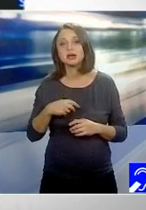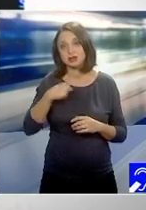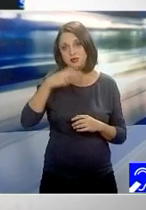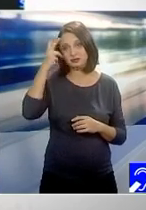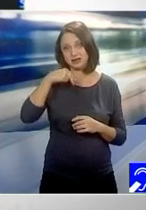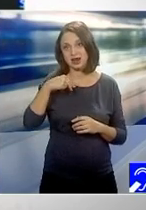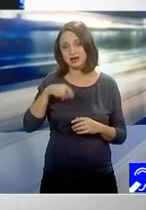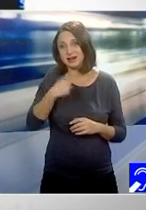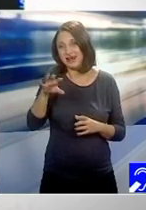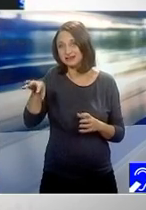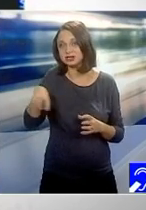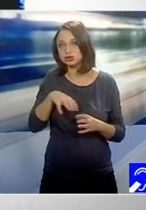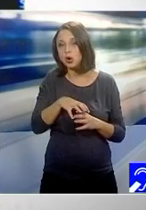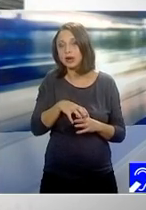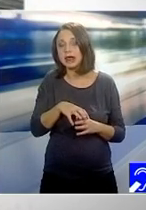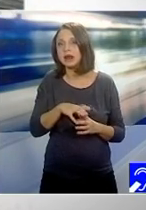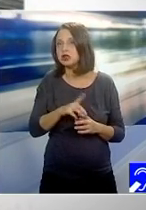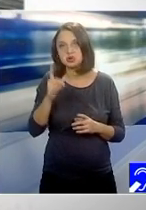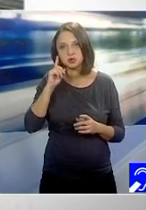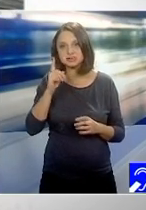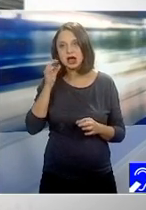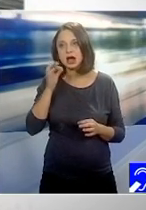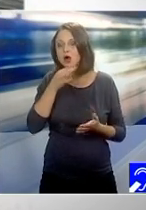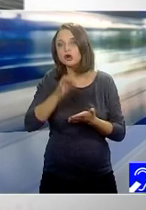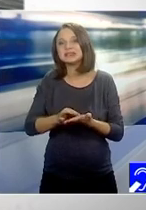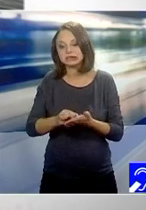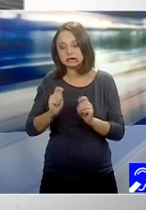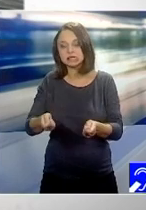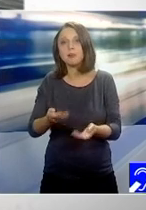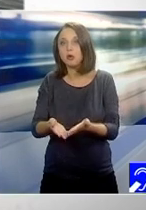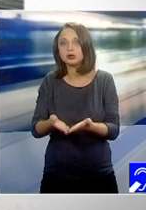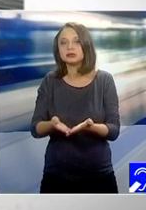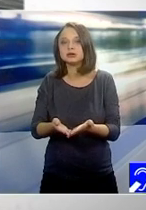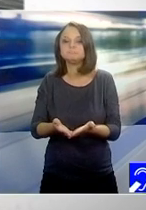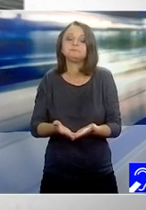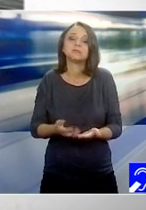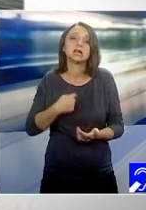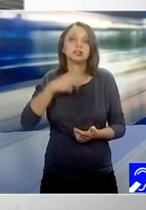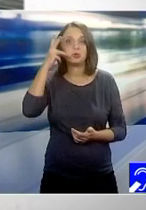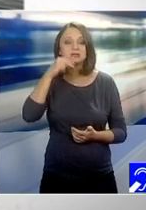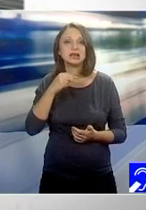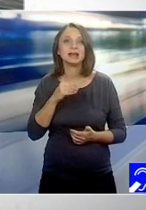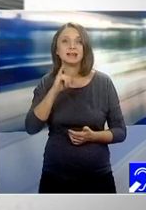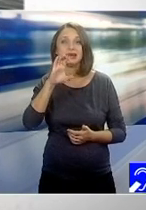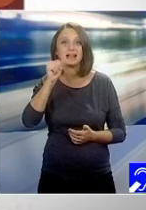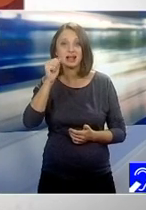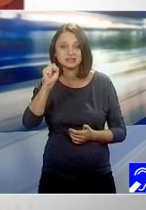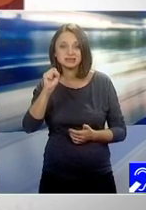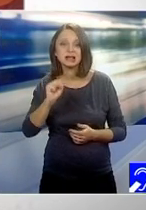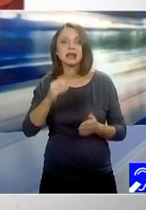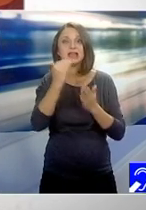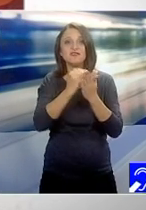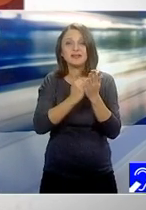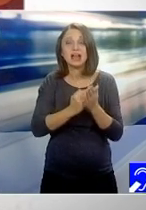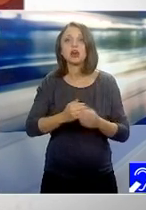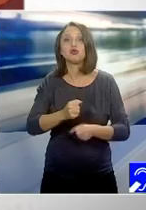nu... Din ce pot eu face o analiză după cifrele făcute publice de ICAS pe inventarul Fondului Forestier Național,